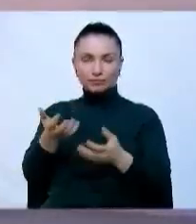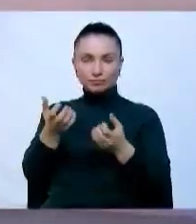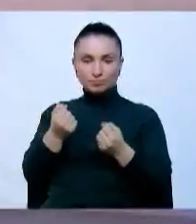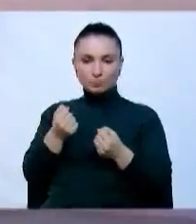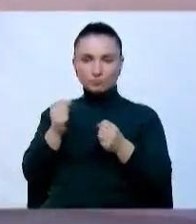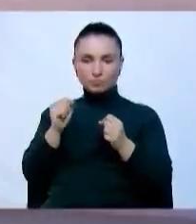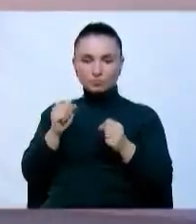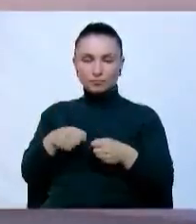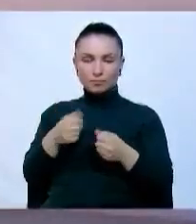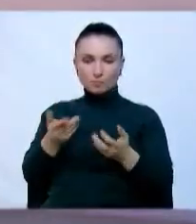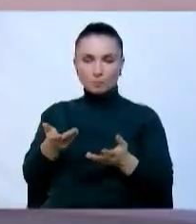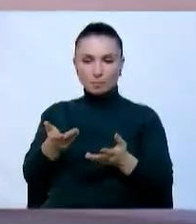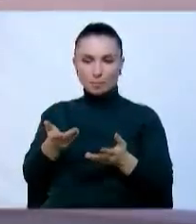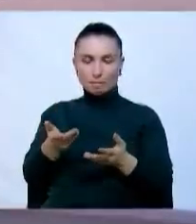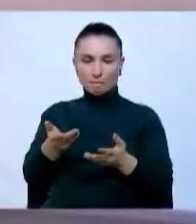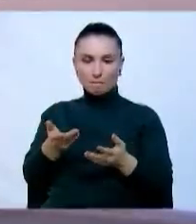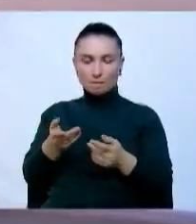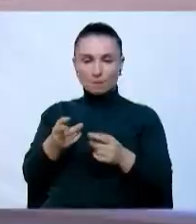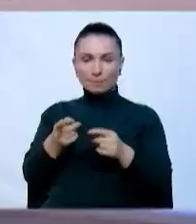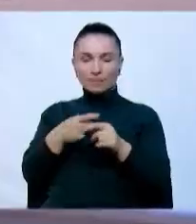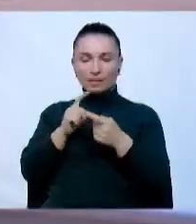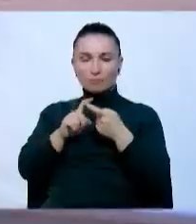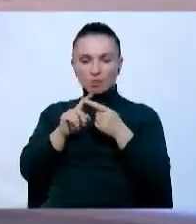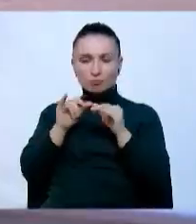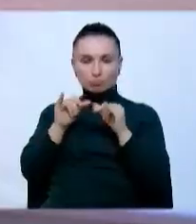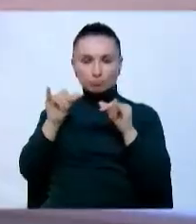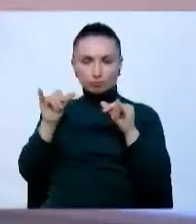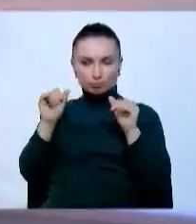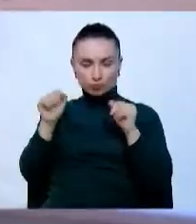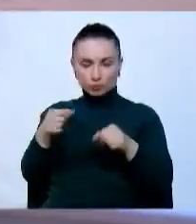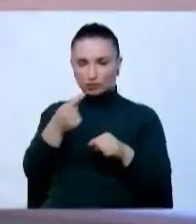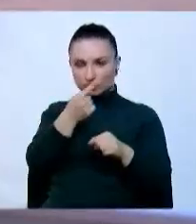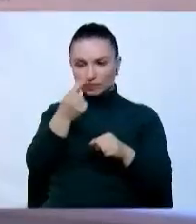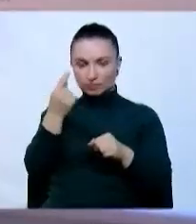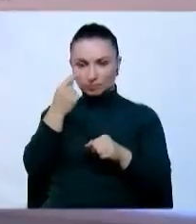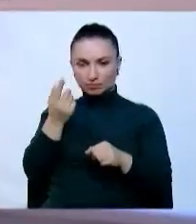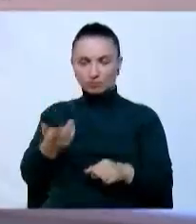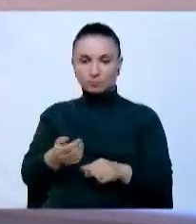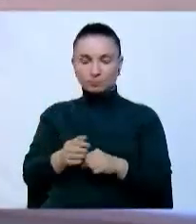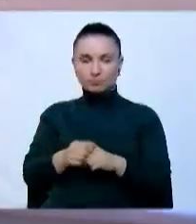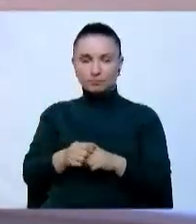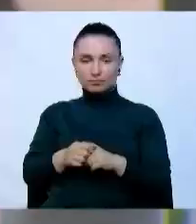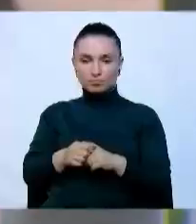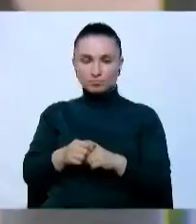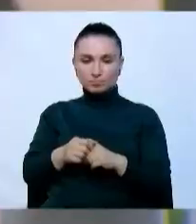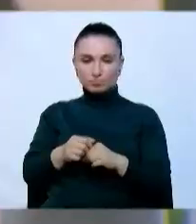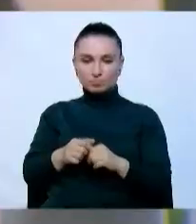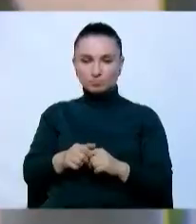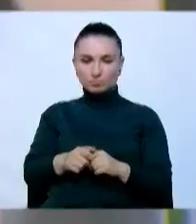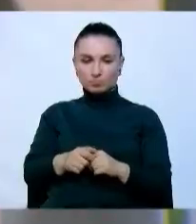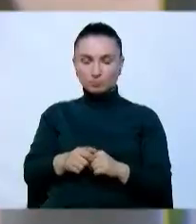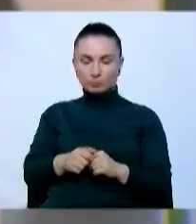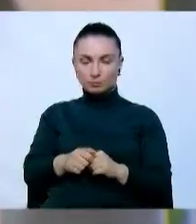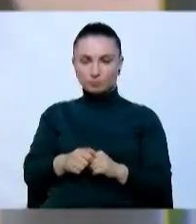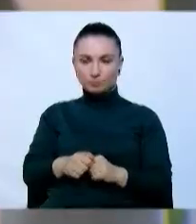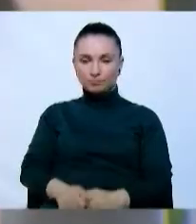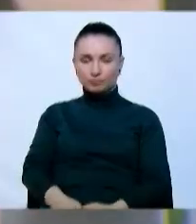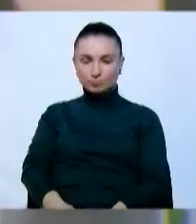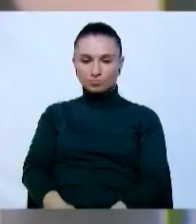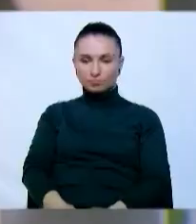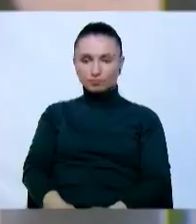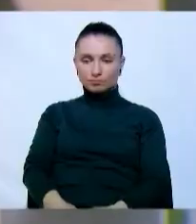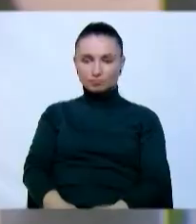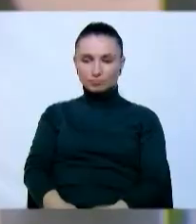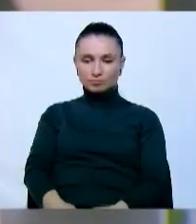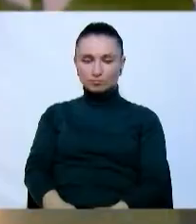ინფექციებისთვის კარგ გამრავლების, ასე ვთქვათ, ალაგს. ანუ ნოყიერ-ნიადაგს ქმნის, რა თქმა